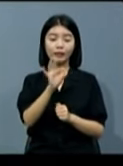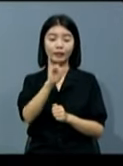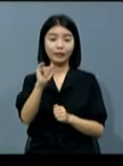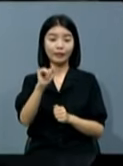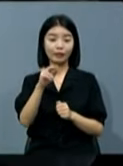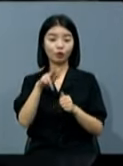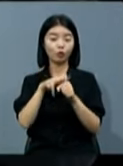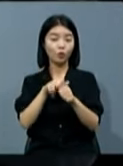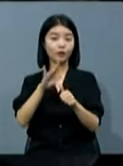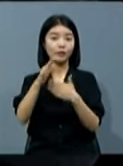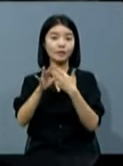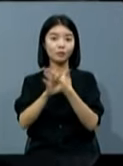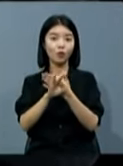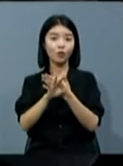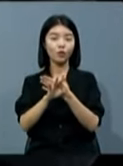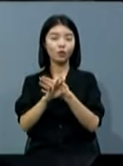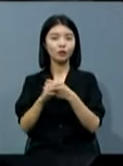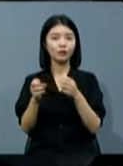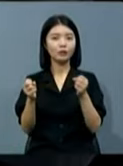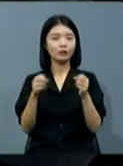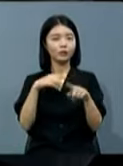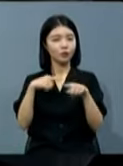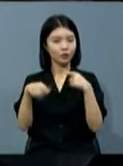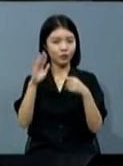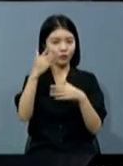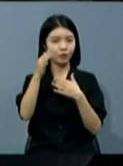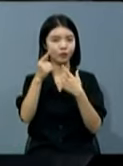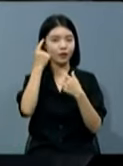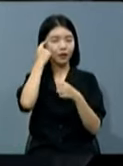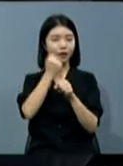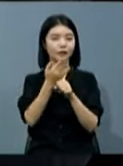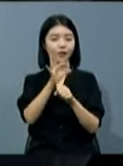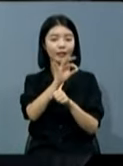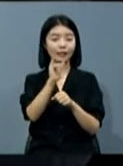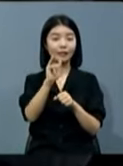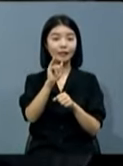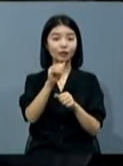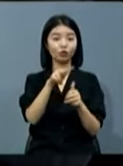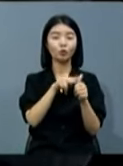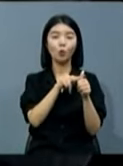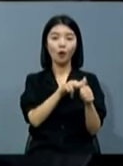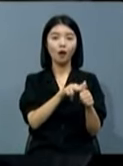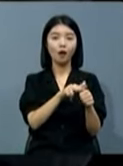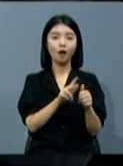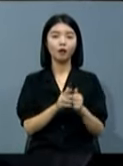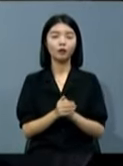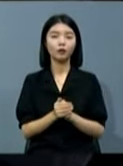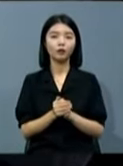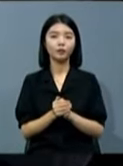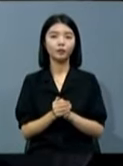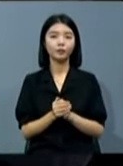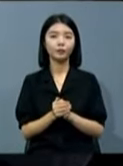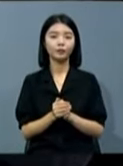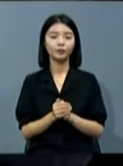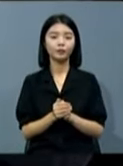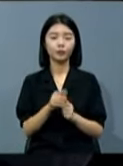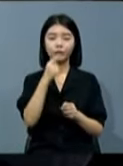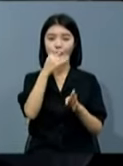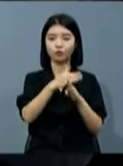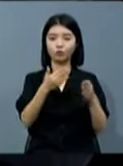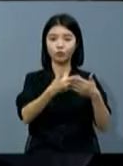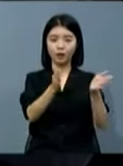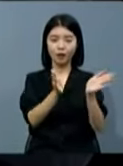그나마 저는 네네. 대화 정치가 가능했으리라고 보는데 이재명 후보가 오늘도 보니까 네네. 이제 그 민주당 당무위원회에